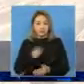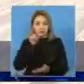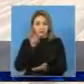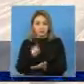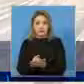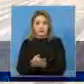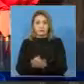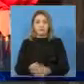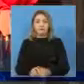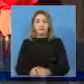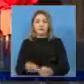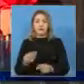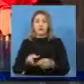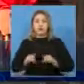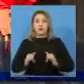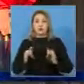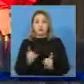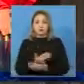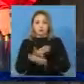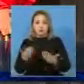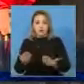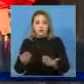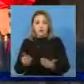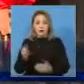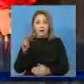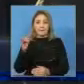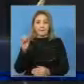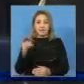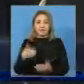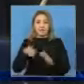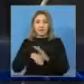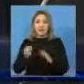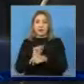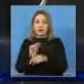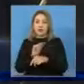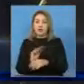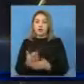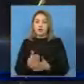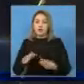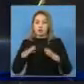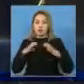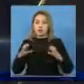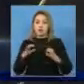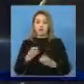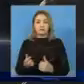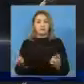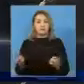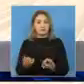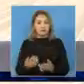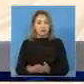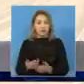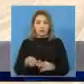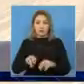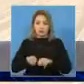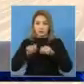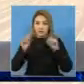міндетіміз. Ол үшін бүгінгі буын Абай мұрасынан нәр алып, рухани кемелдену қажет. Осы